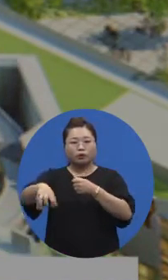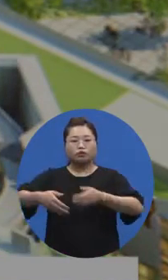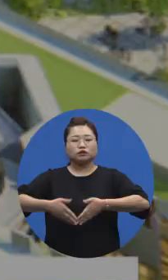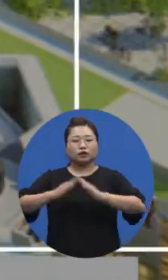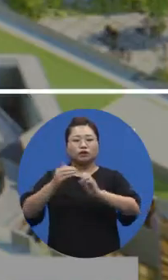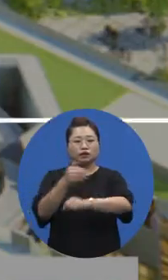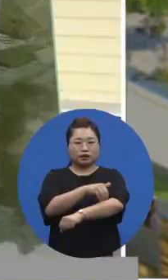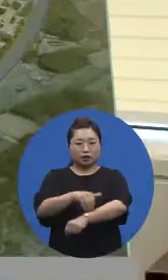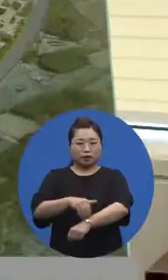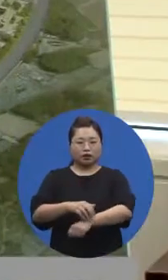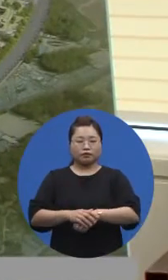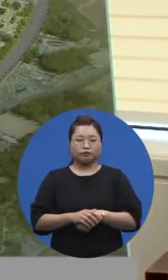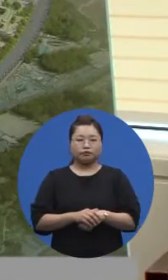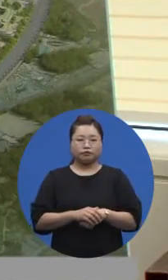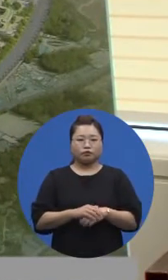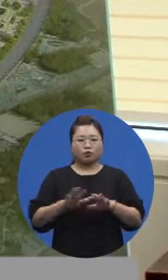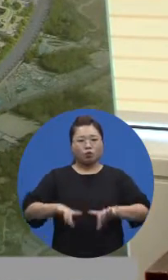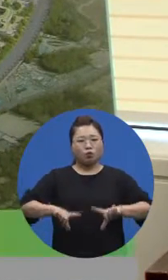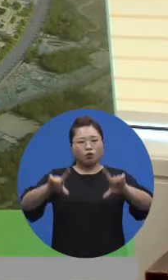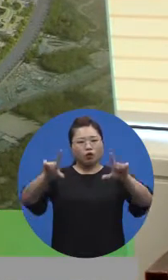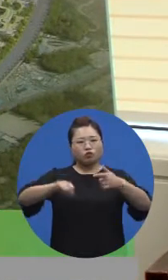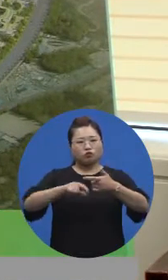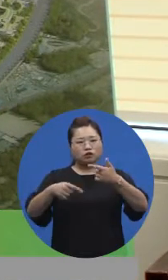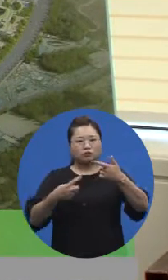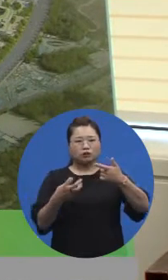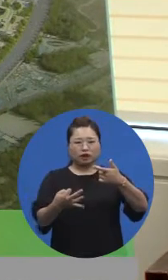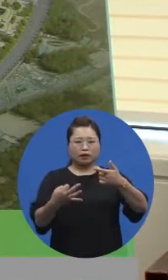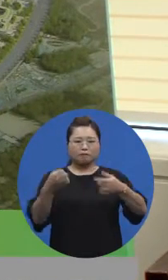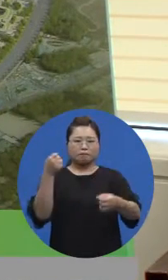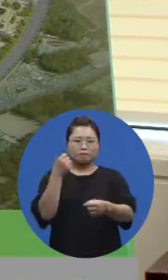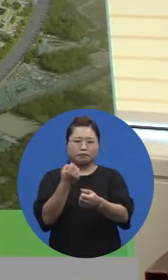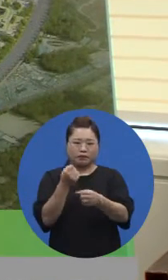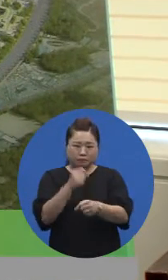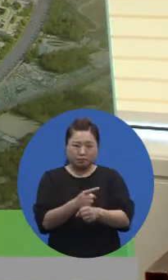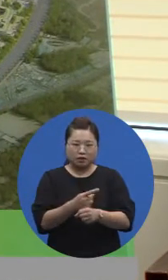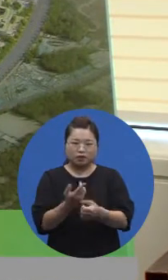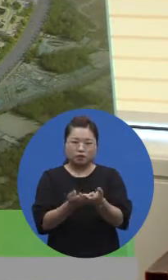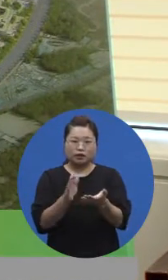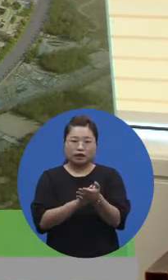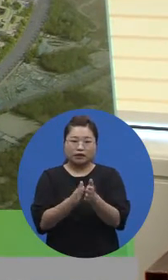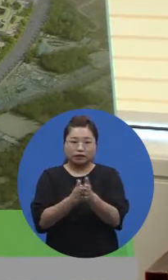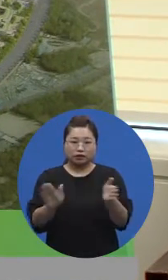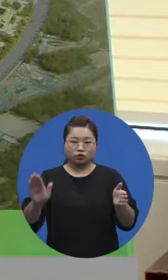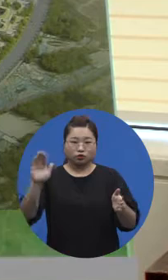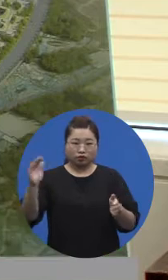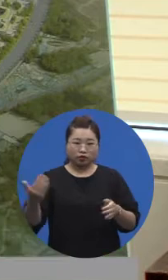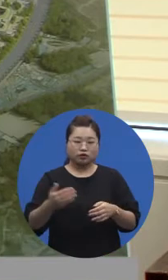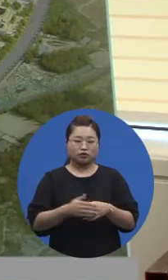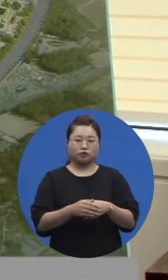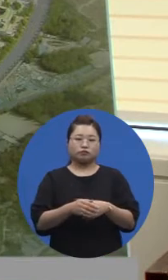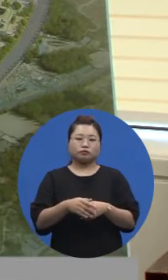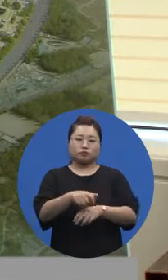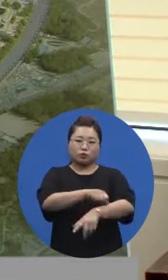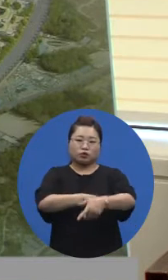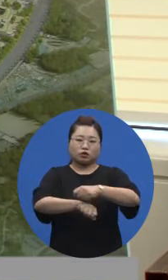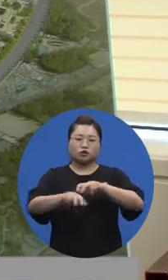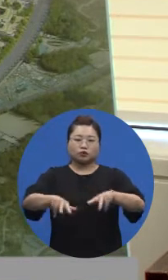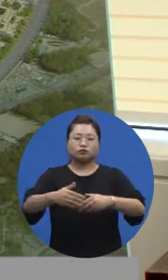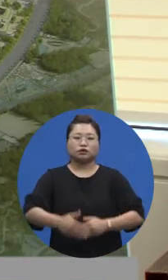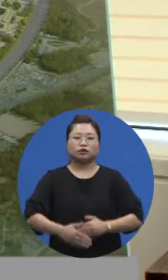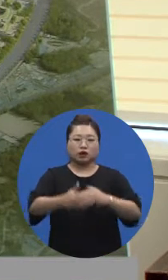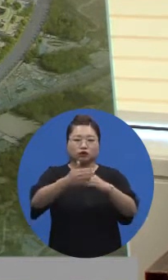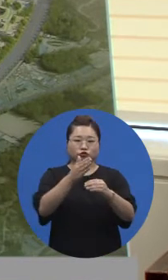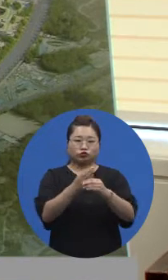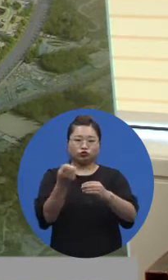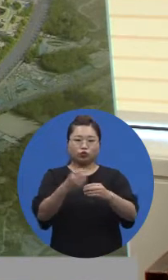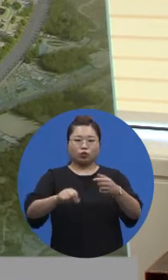계획입니다. 토목공사는 금년도 6월 14일날 본격적으로 착공이 됐고요. 지금 토공 공사가 본격적으로 진행이 되고